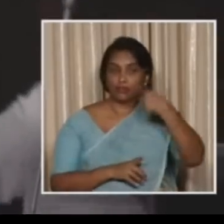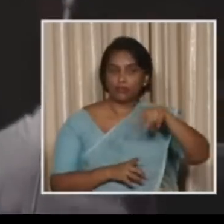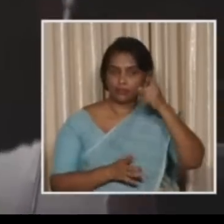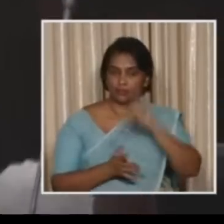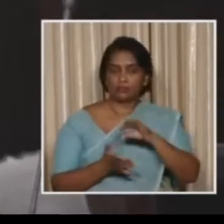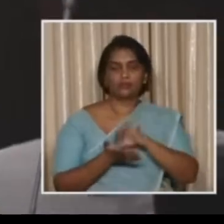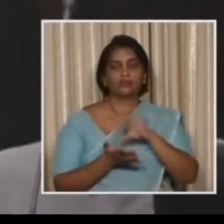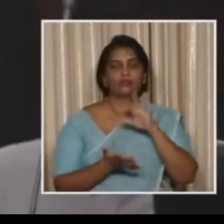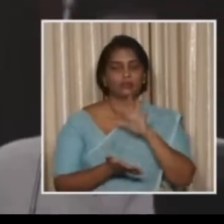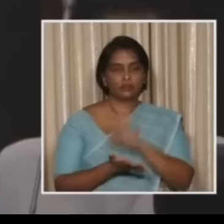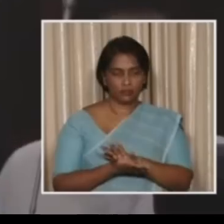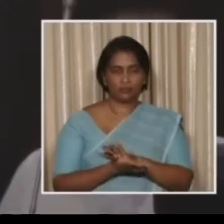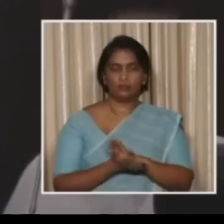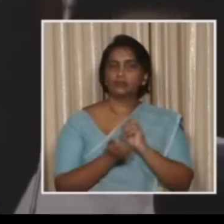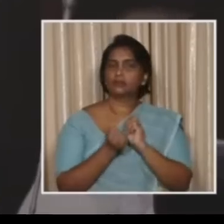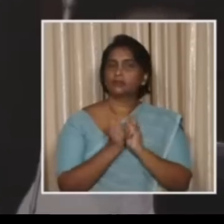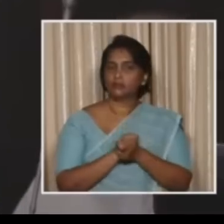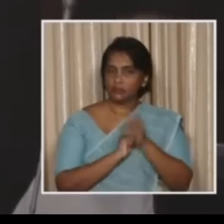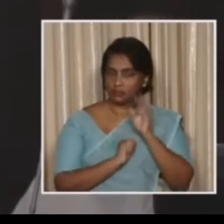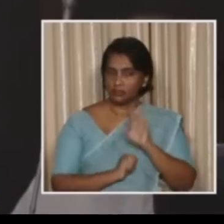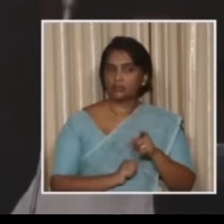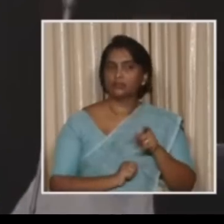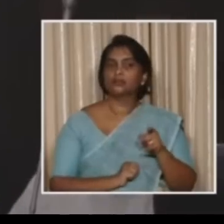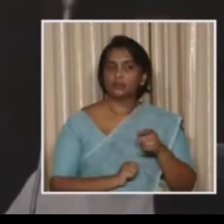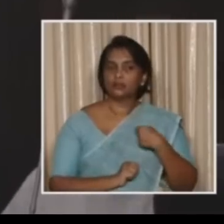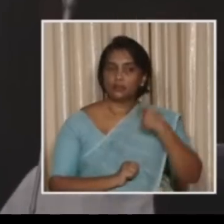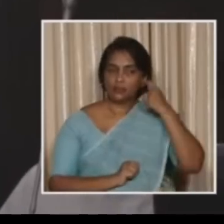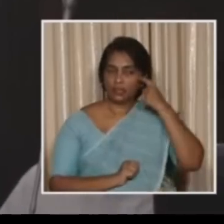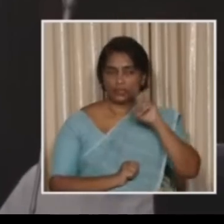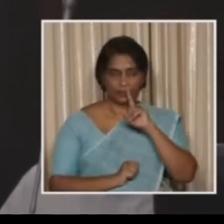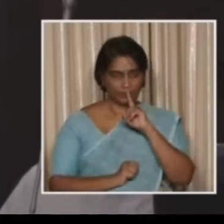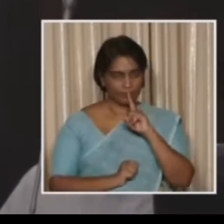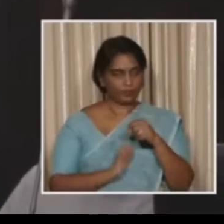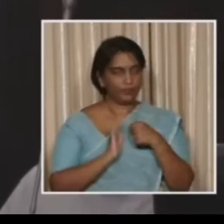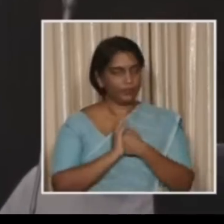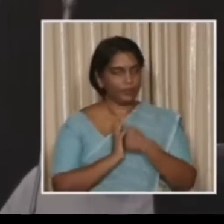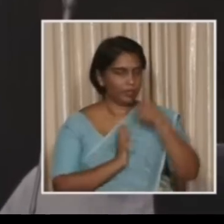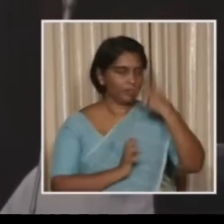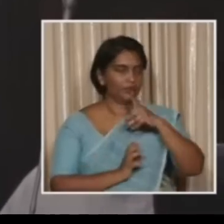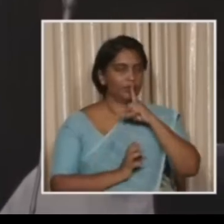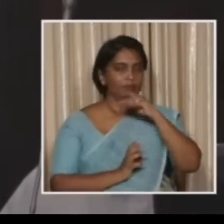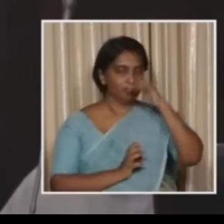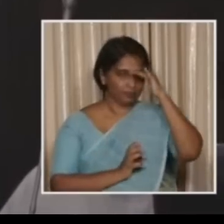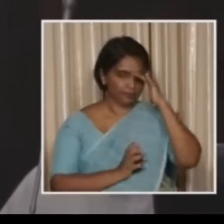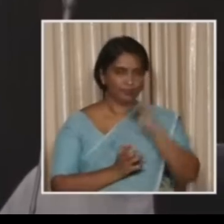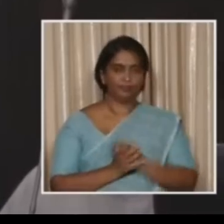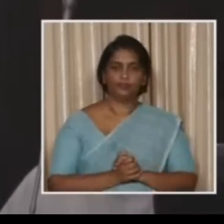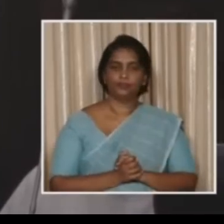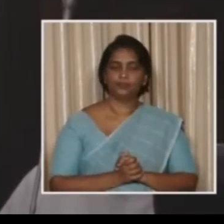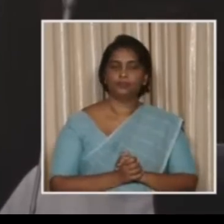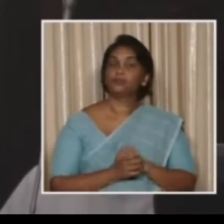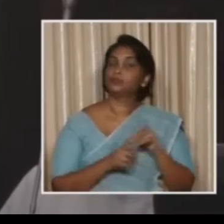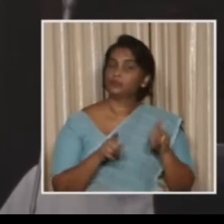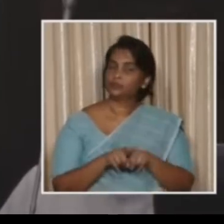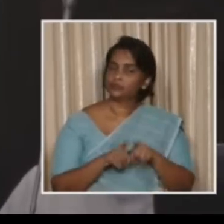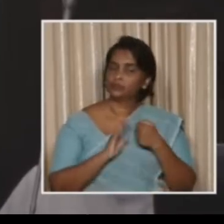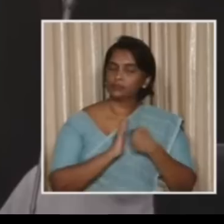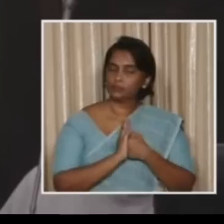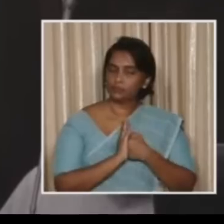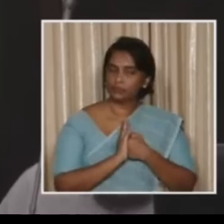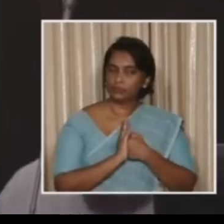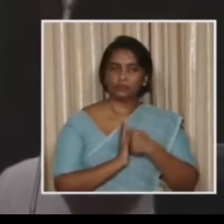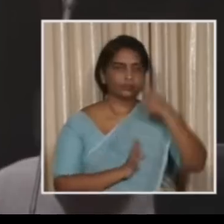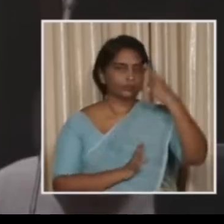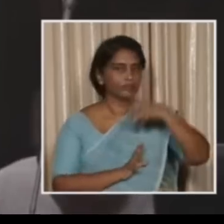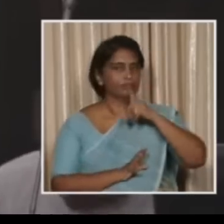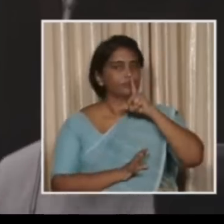உறுப்பினர் ரோஹித அபேகுணவர்த்தன நாடாளுமன்றத்தில் இன்றைய தினம் தெரிவித்துள்ளார். உள்ளூராட்சி சபை தேர்தலை ஒத்திவைப்பது பொருத்தமானதல்ல